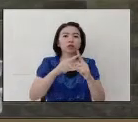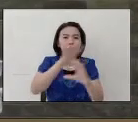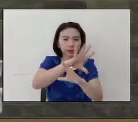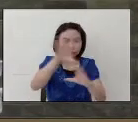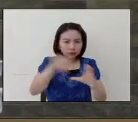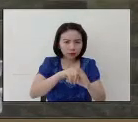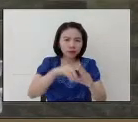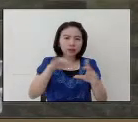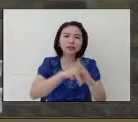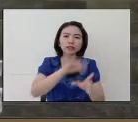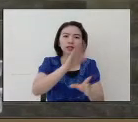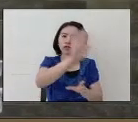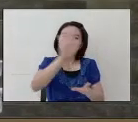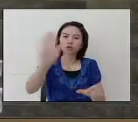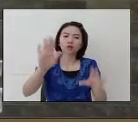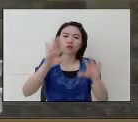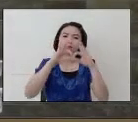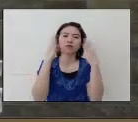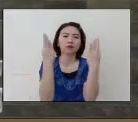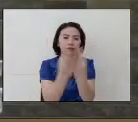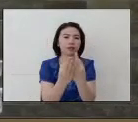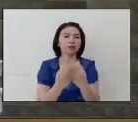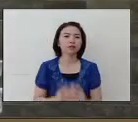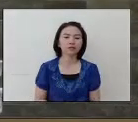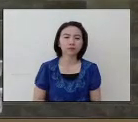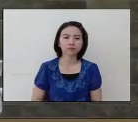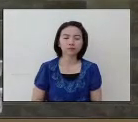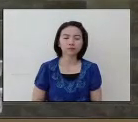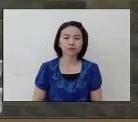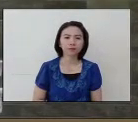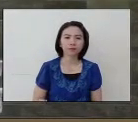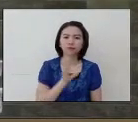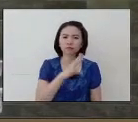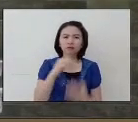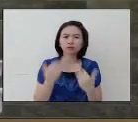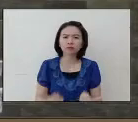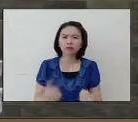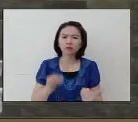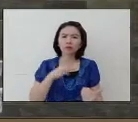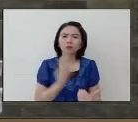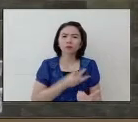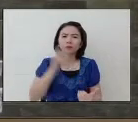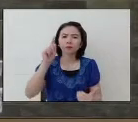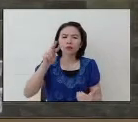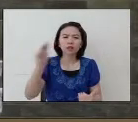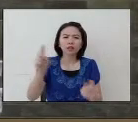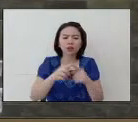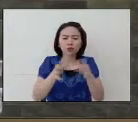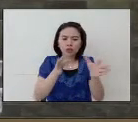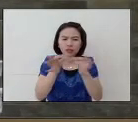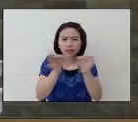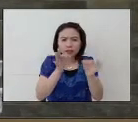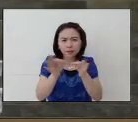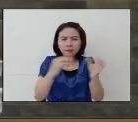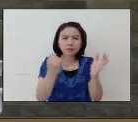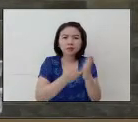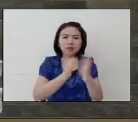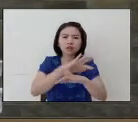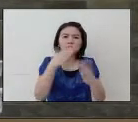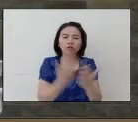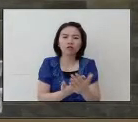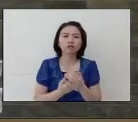Accumulations. Okay? Na-accumulate po natin. Yan ang pag-uusapan natin. Alright? Maybe you're accumulating